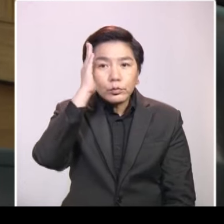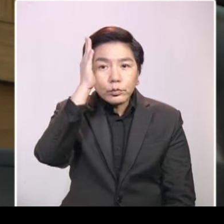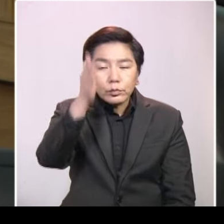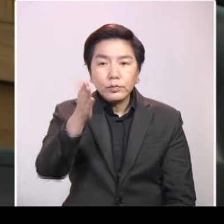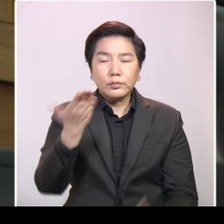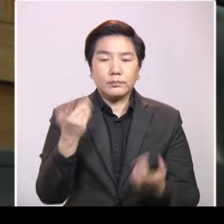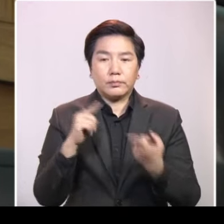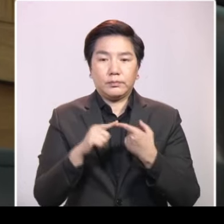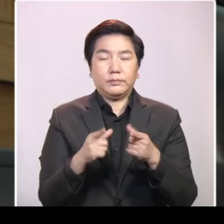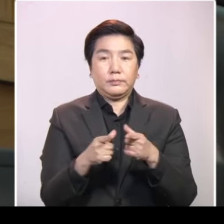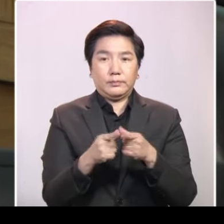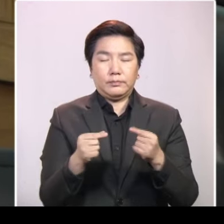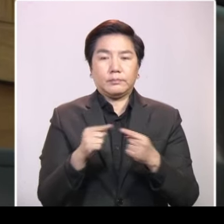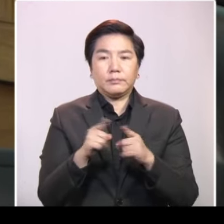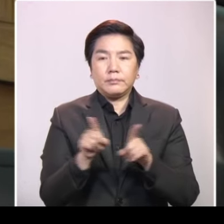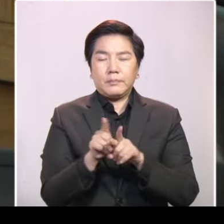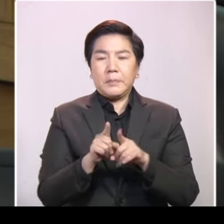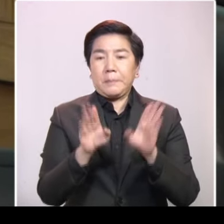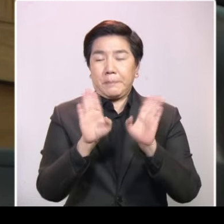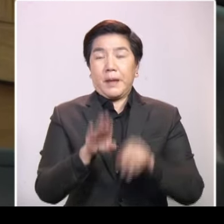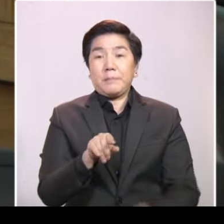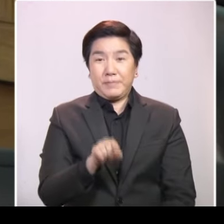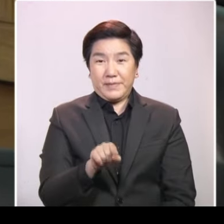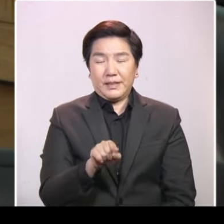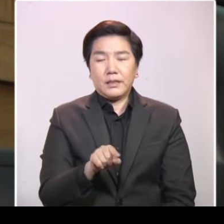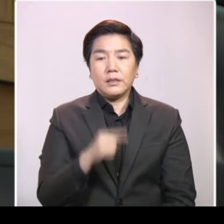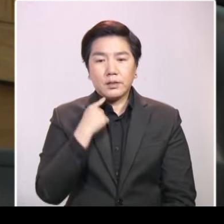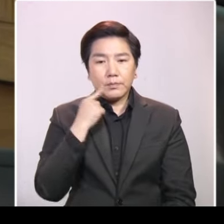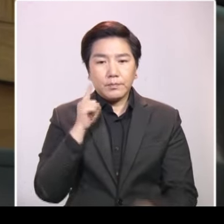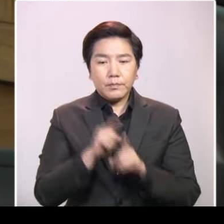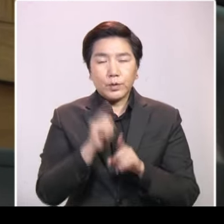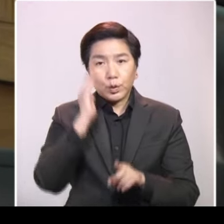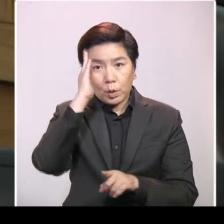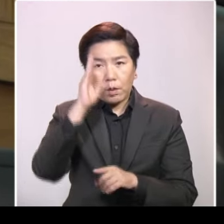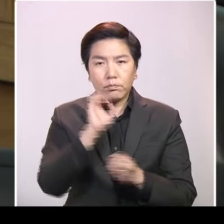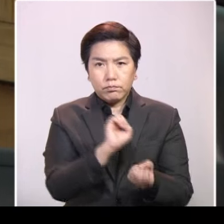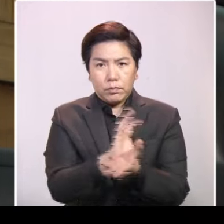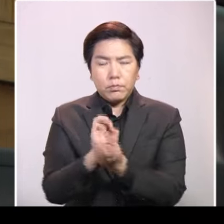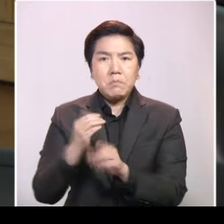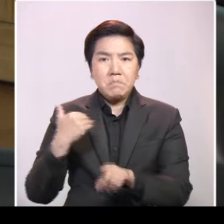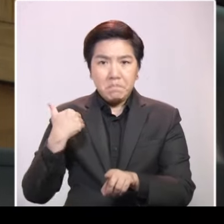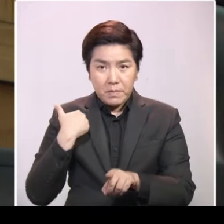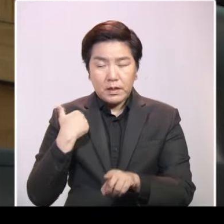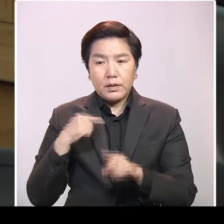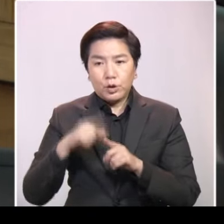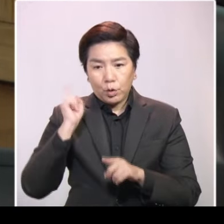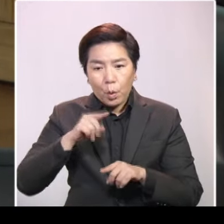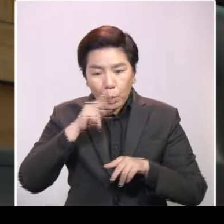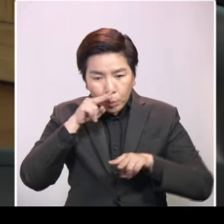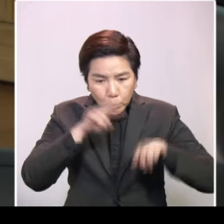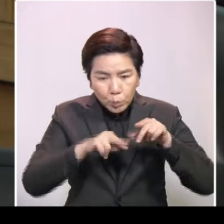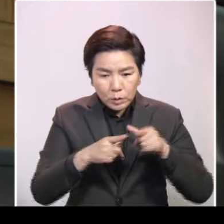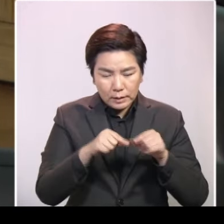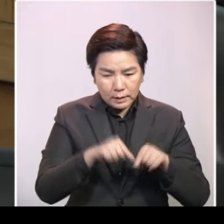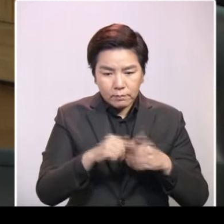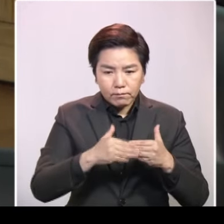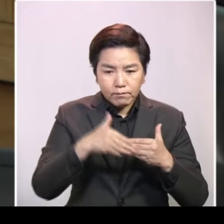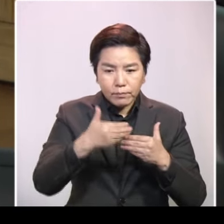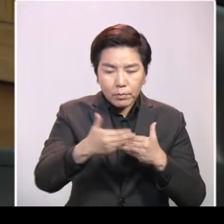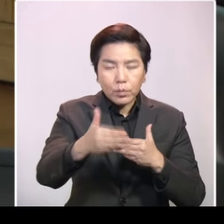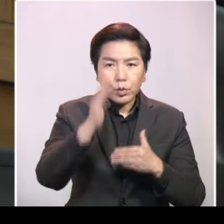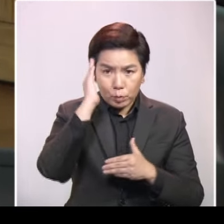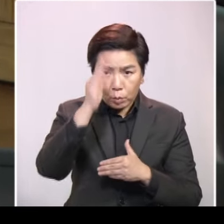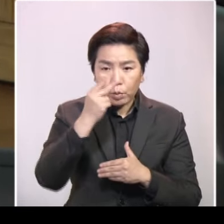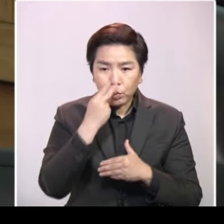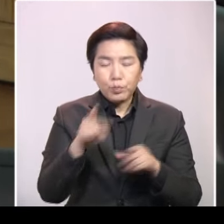หรือหรือเรื่องที่เป็นลักษณะแบบนี้เนี่ยอาจจะมีอ่าในอนาคตที่ที่เราต้องดูอีกหลายคหลายหลายเรื่อง